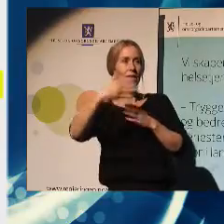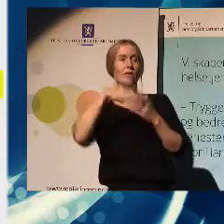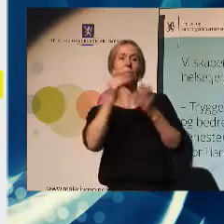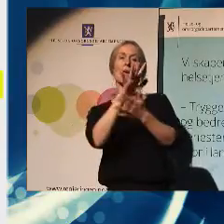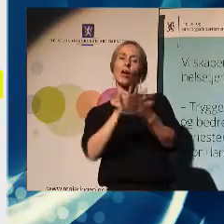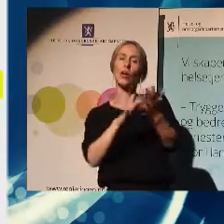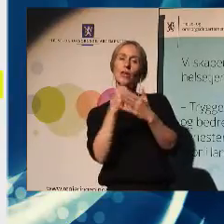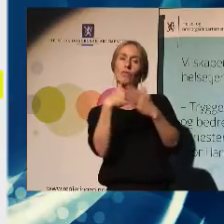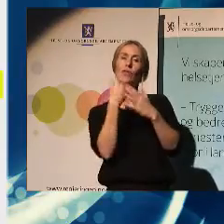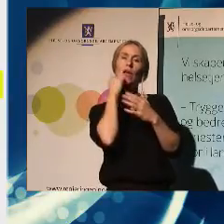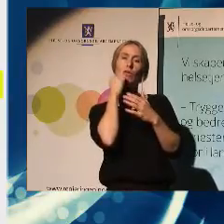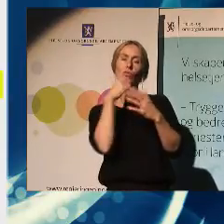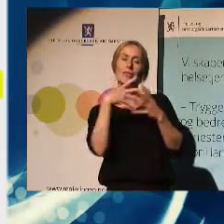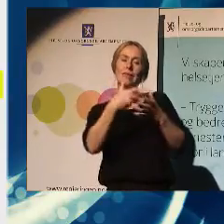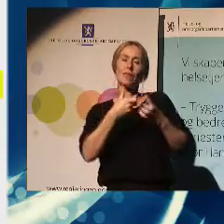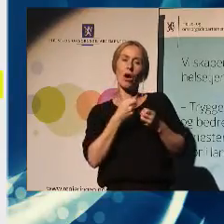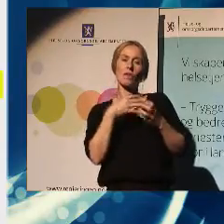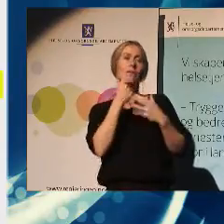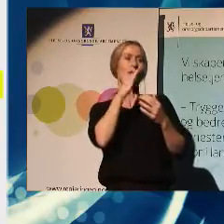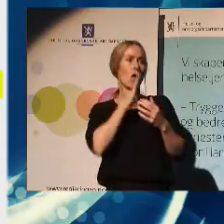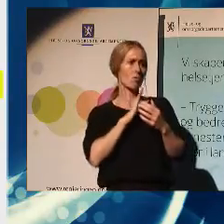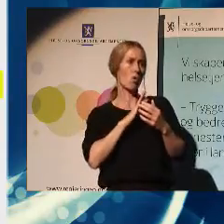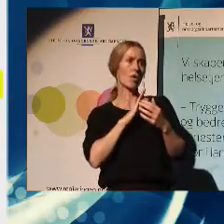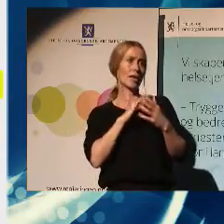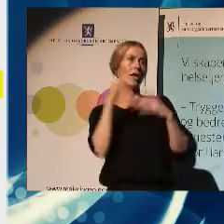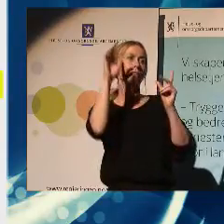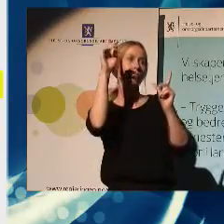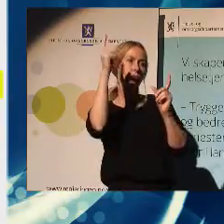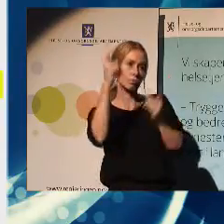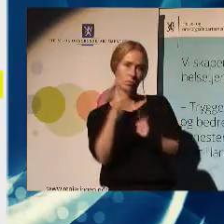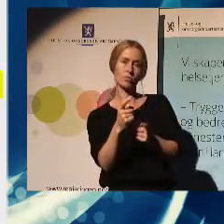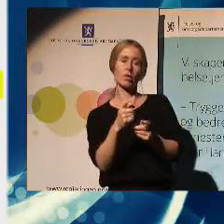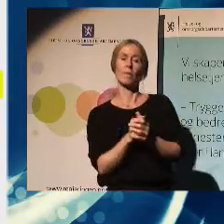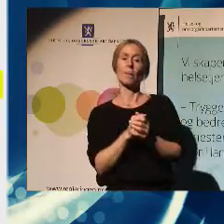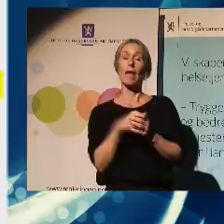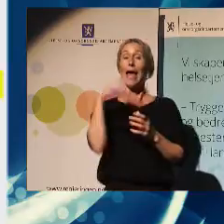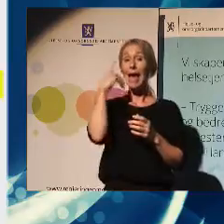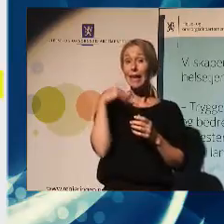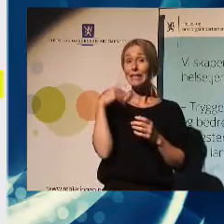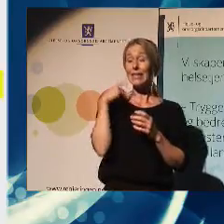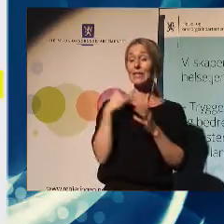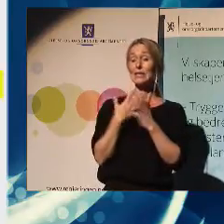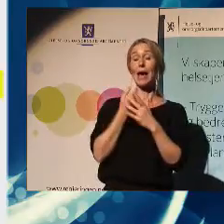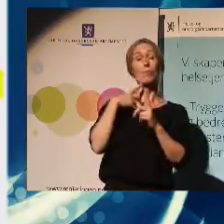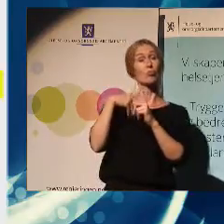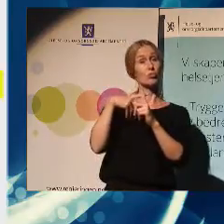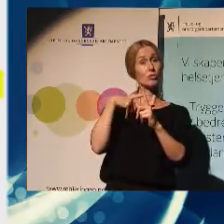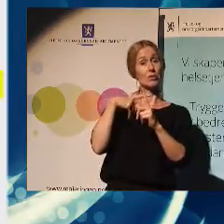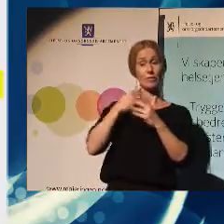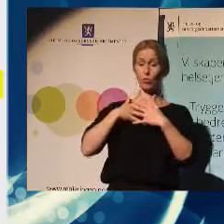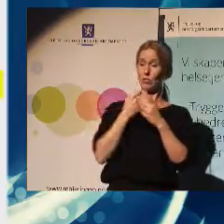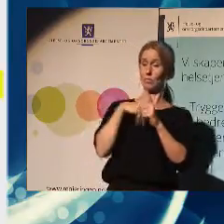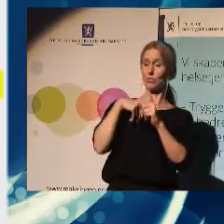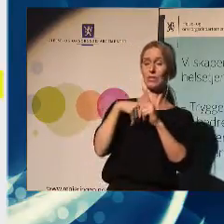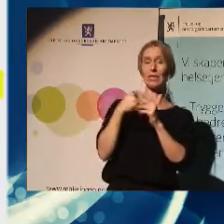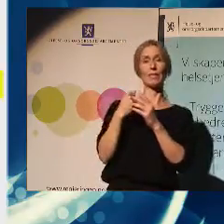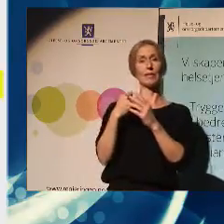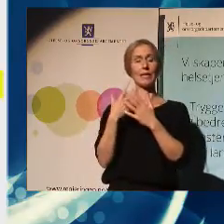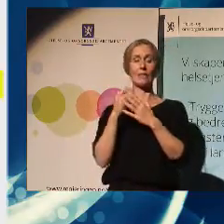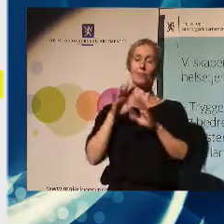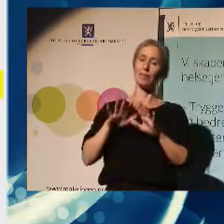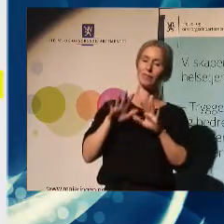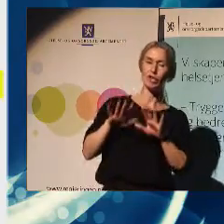til alkoholinntak og fikk rådgivning. Eldre forholder seg positivt til diskret spørsmål om alkoholbruk og opplever det som